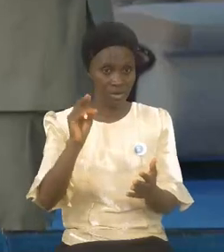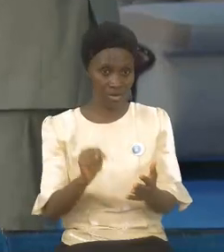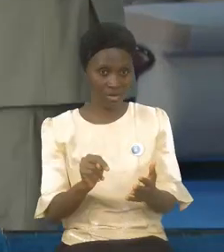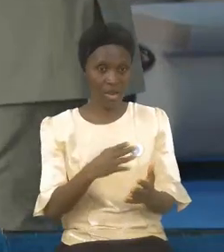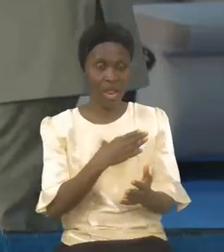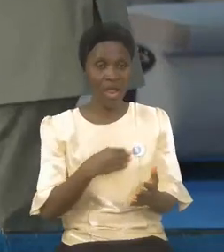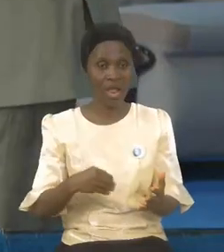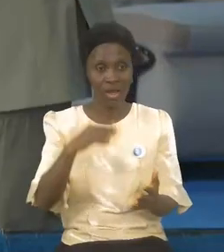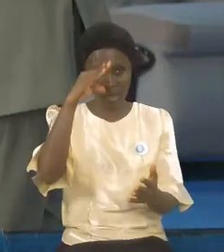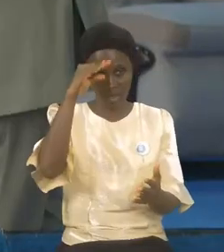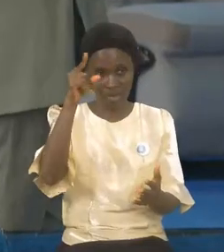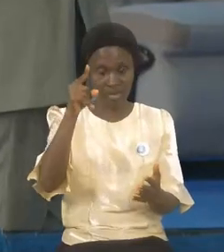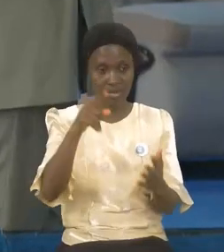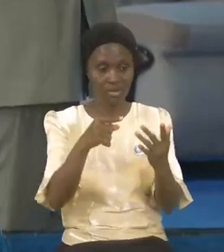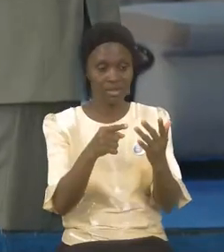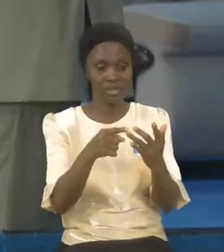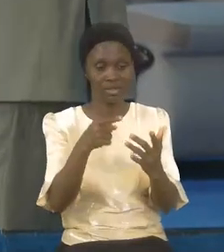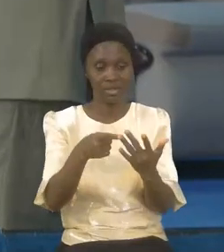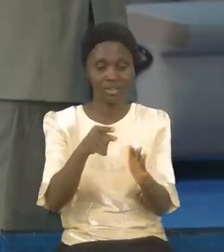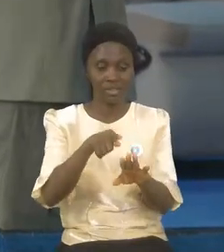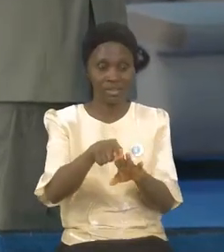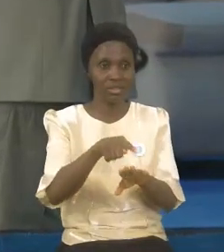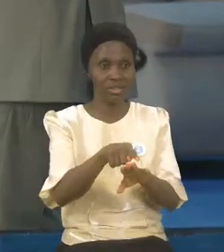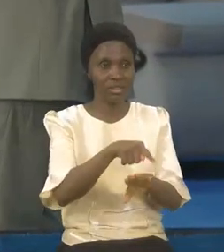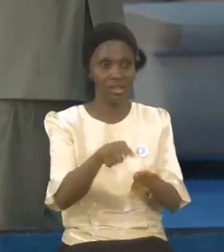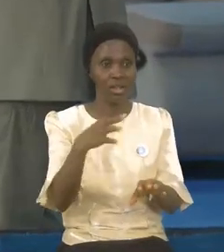et avec des dents de fer